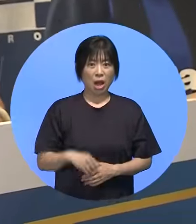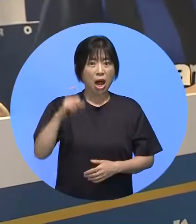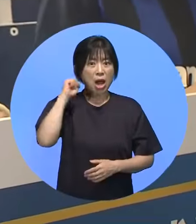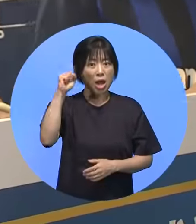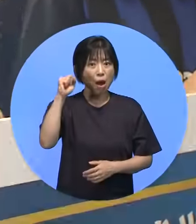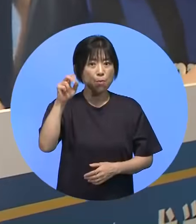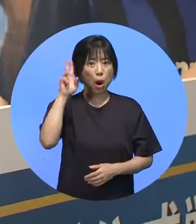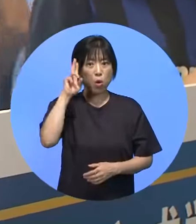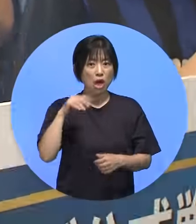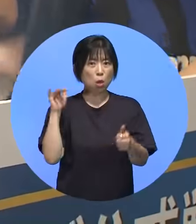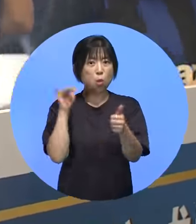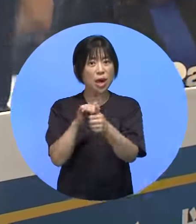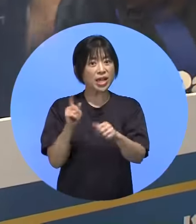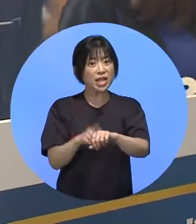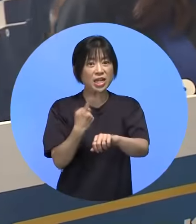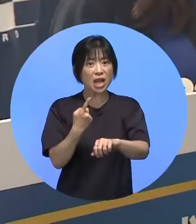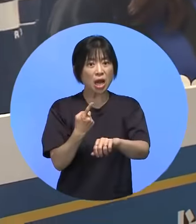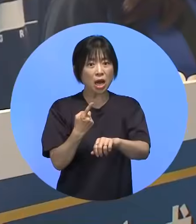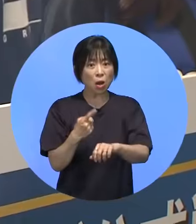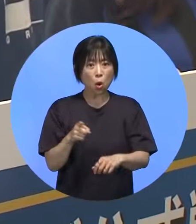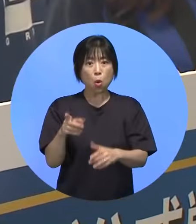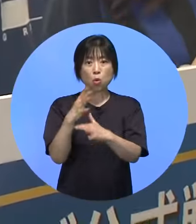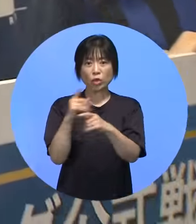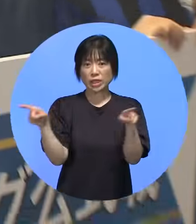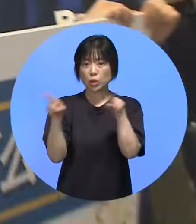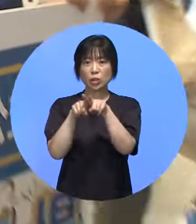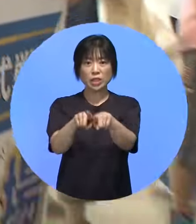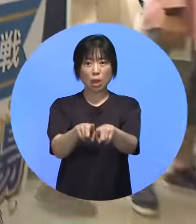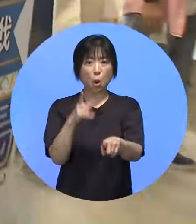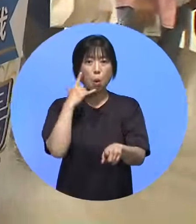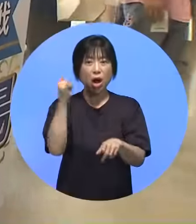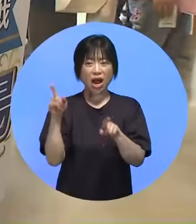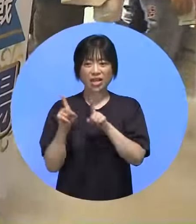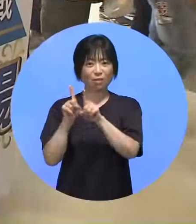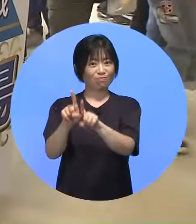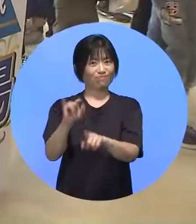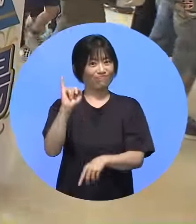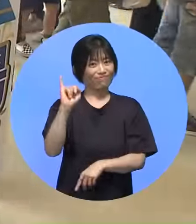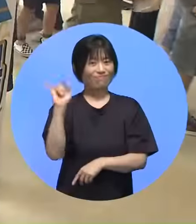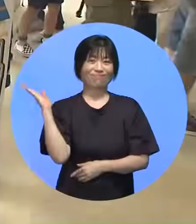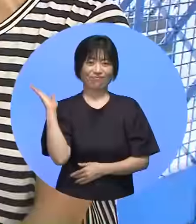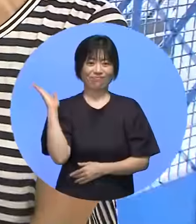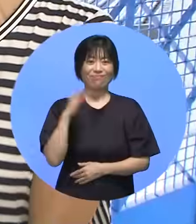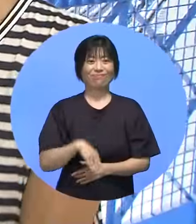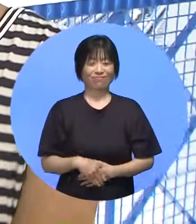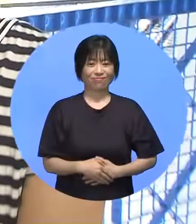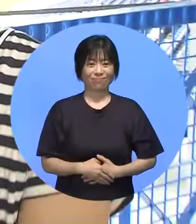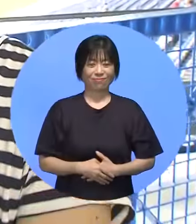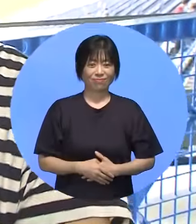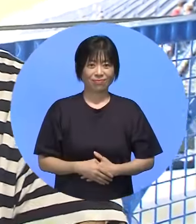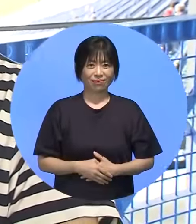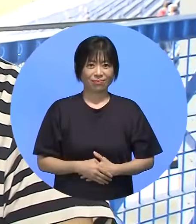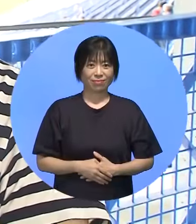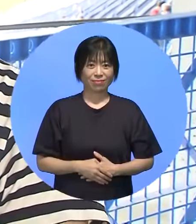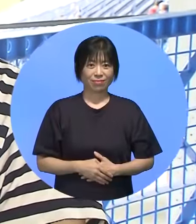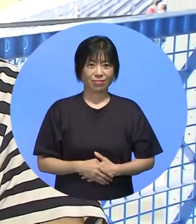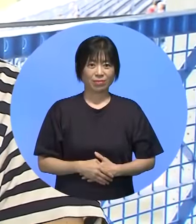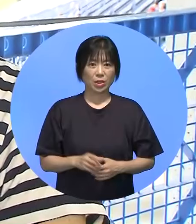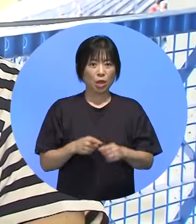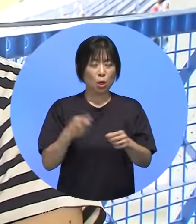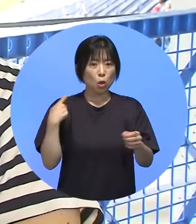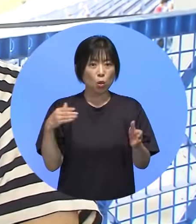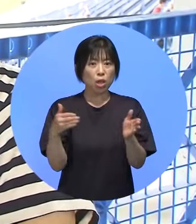はこの必須にした政務に来ていたおかあさんでした年までは市民